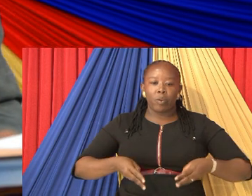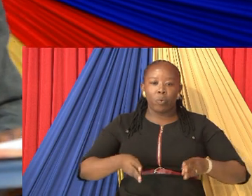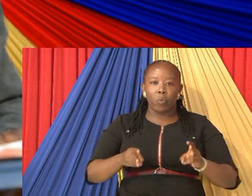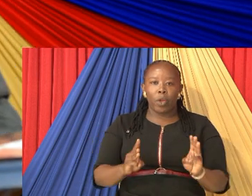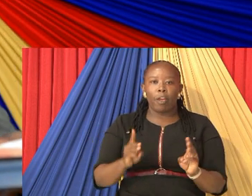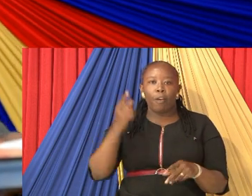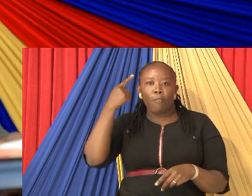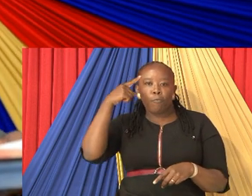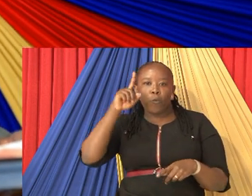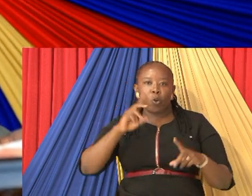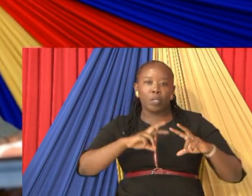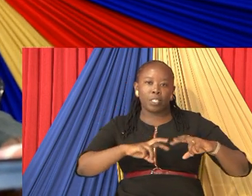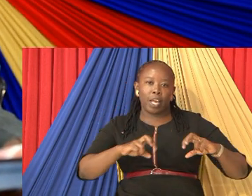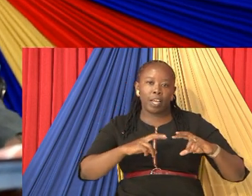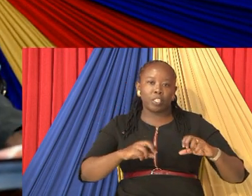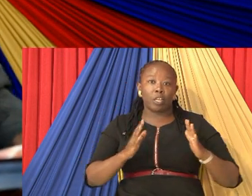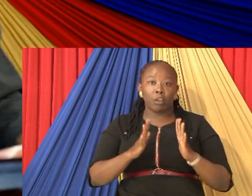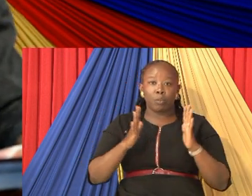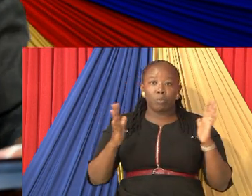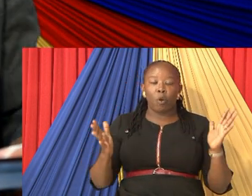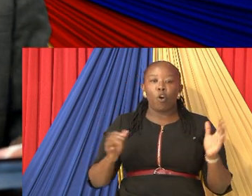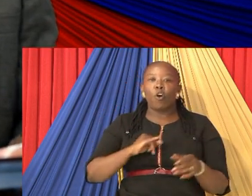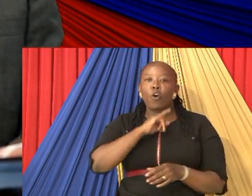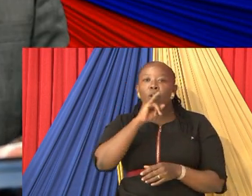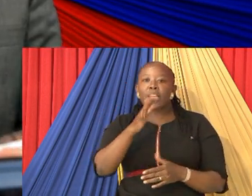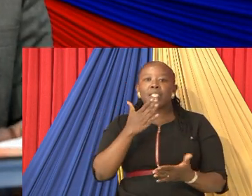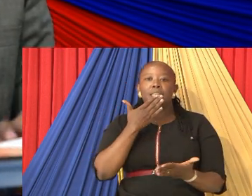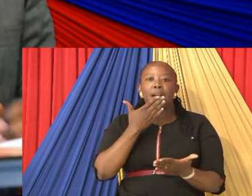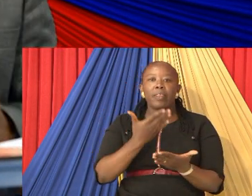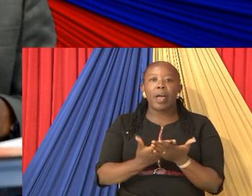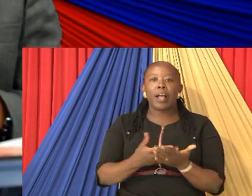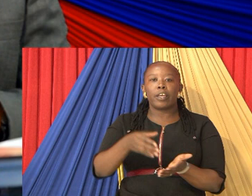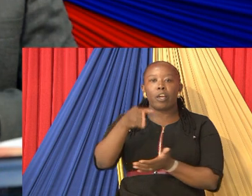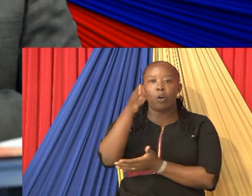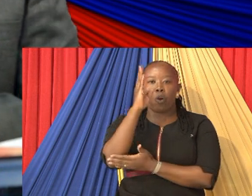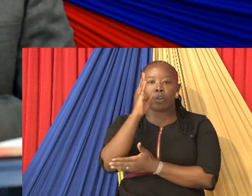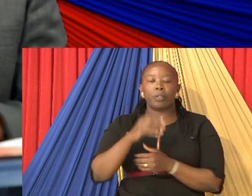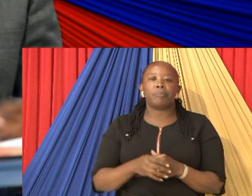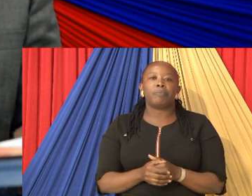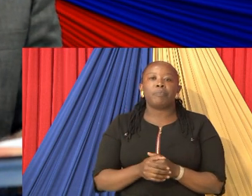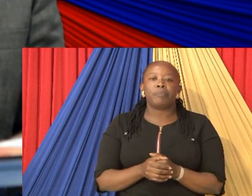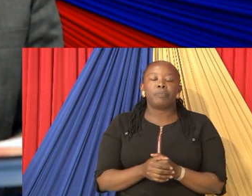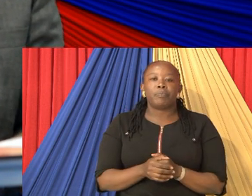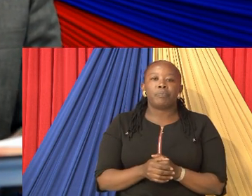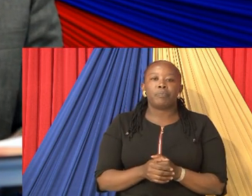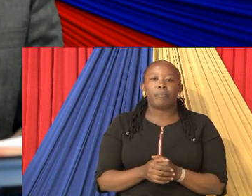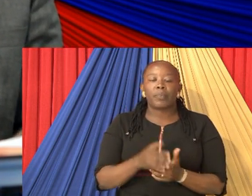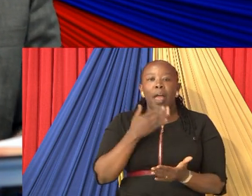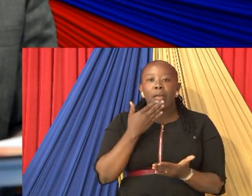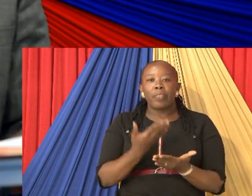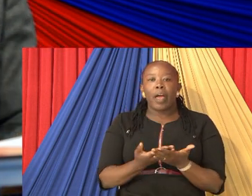kutafuta mengine mengi ni kumshukuru Mungu. Kushukuru Mungu katika Zaburi 100 mstari wa